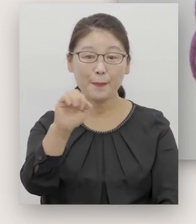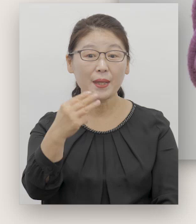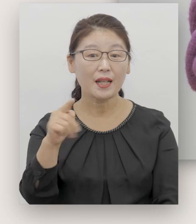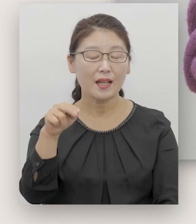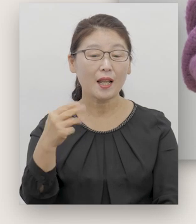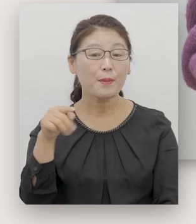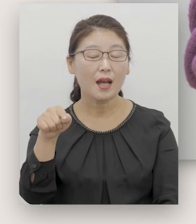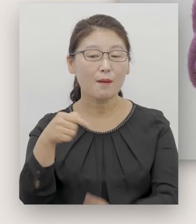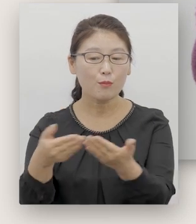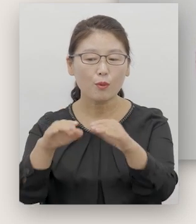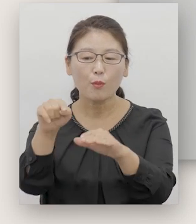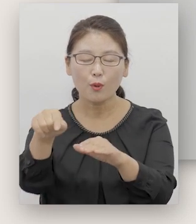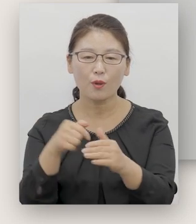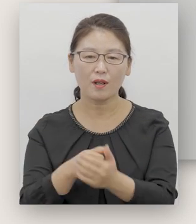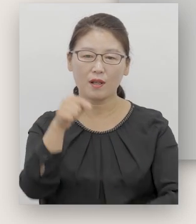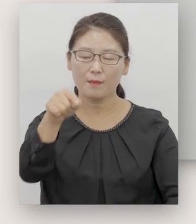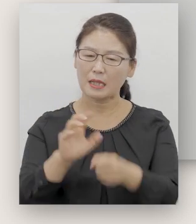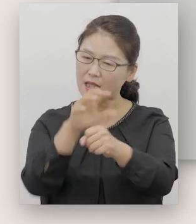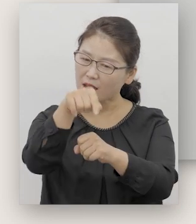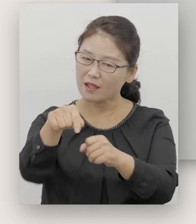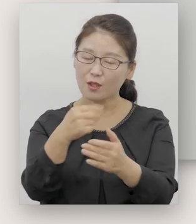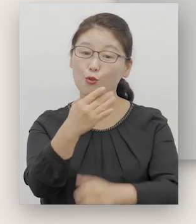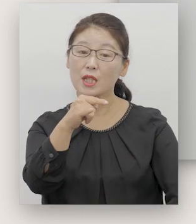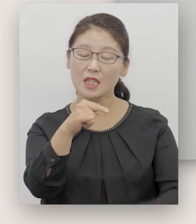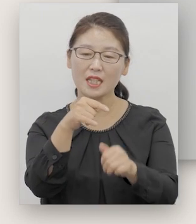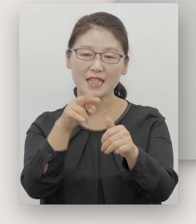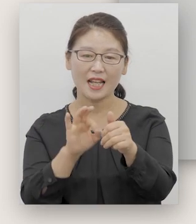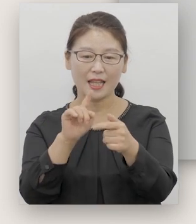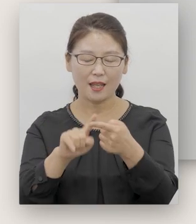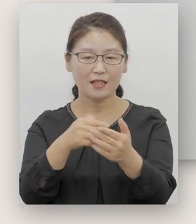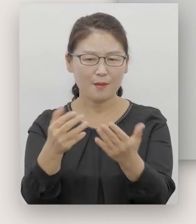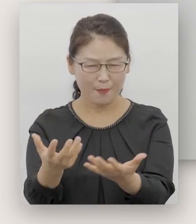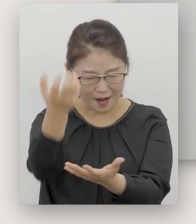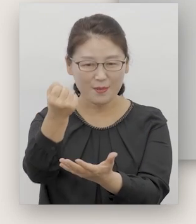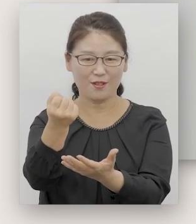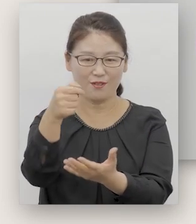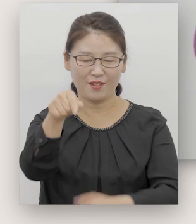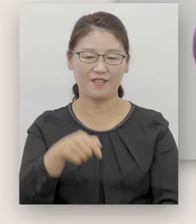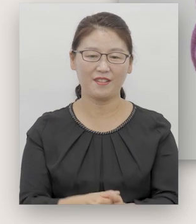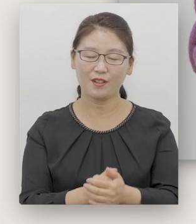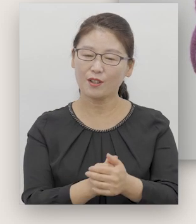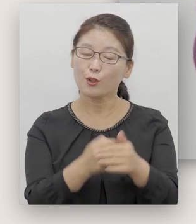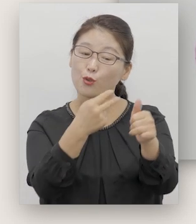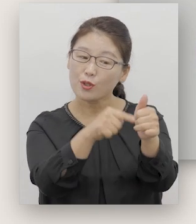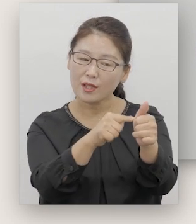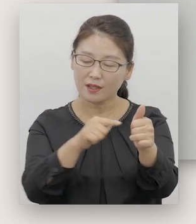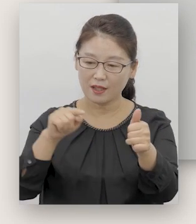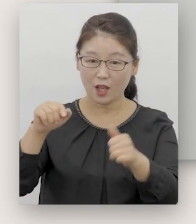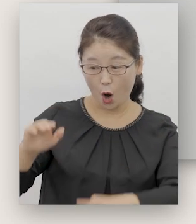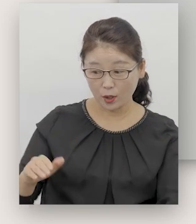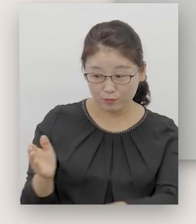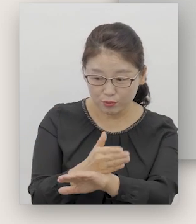그런 미술관입니다. 그런 연유는 듀샹의 어린 좀 젊은 작가 시절부터 연속적으로